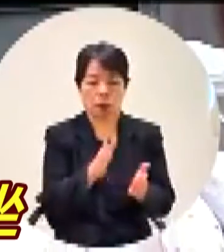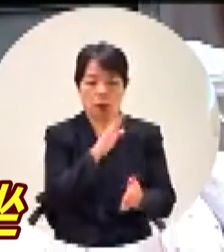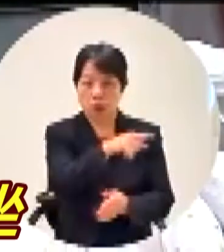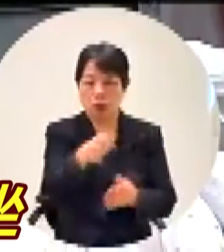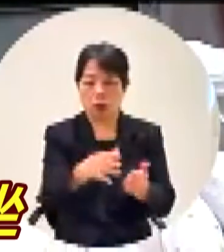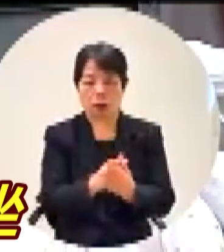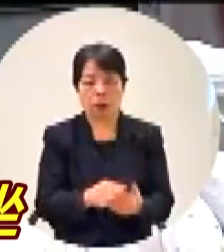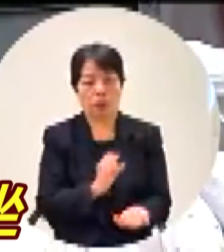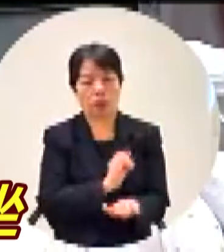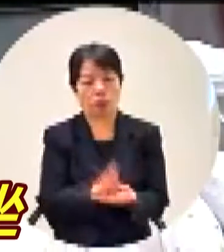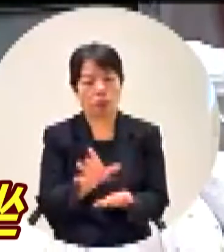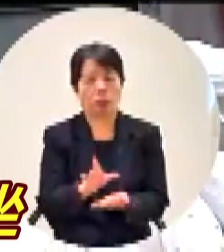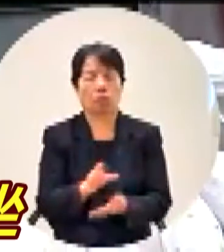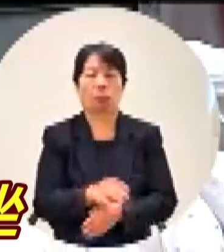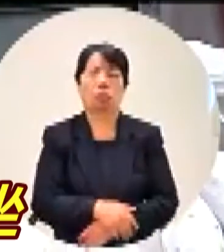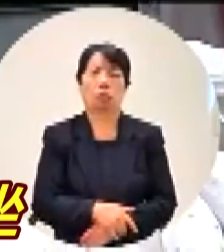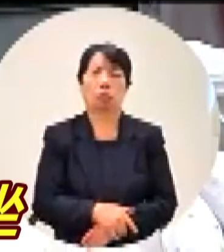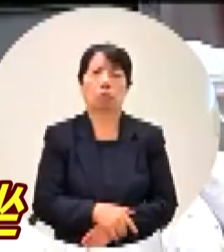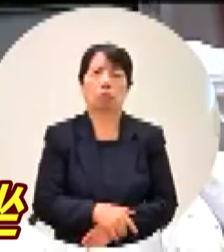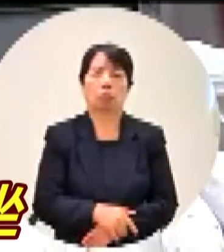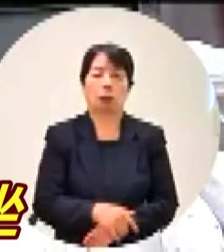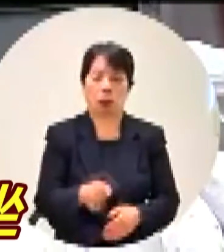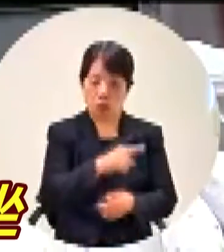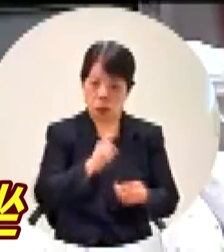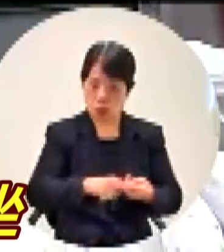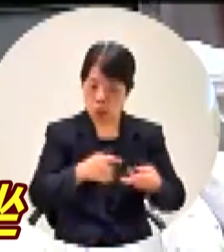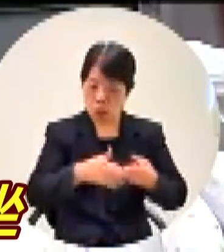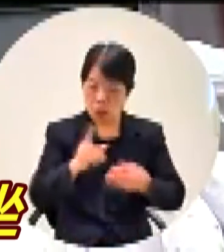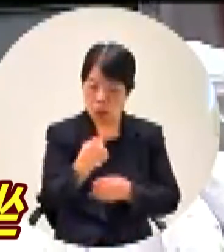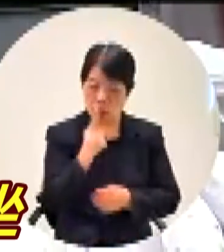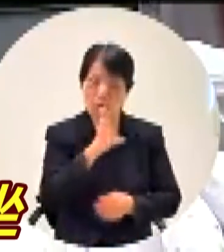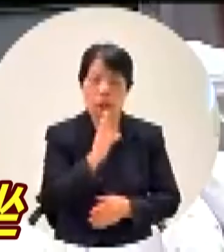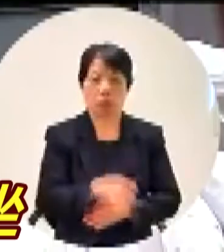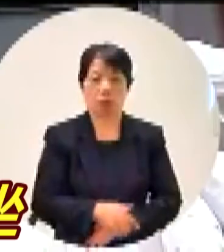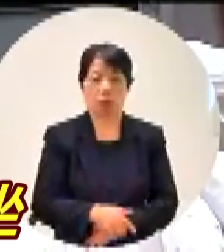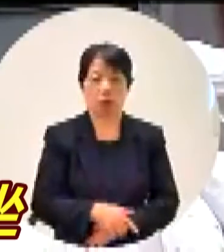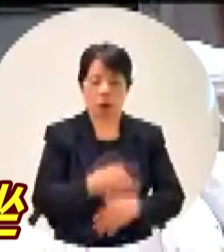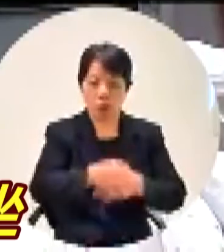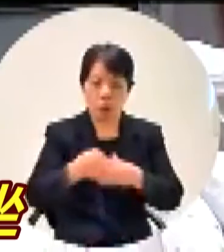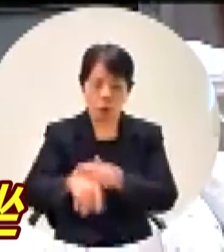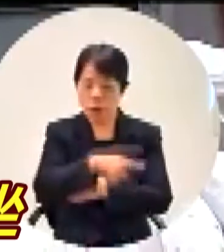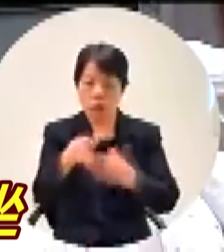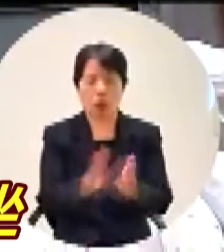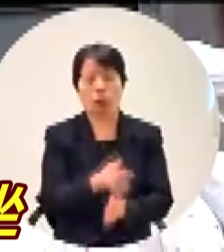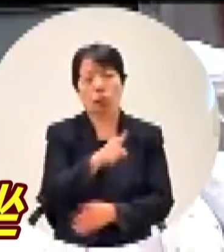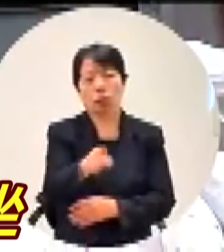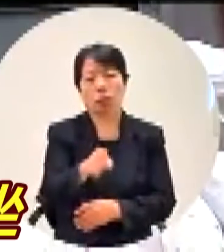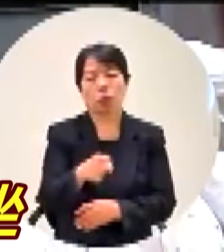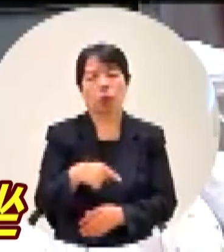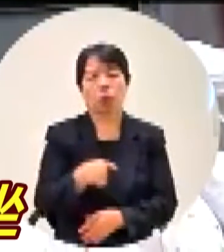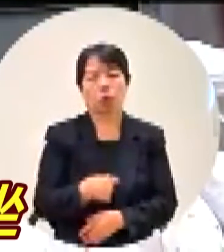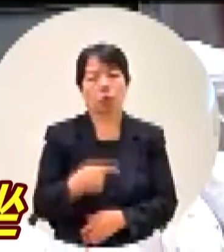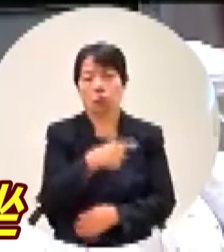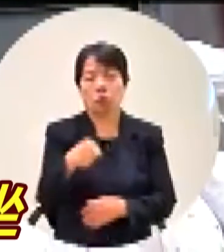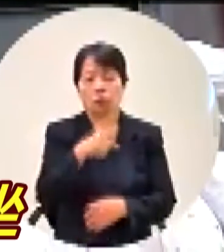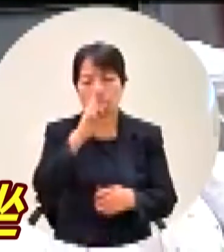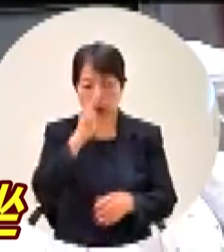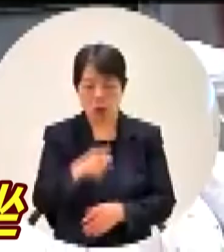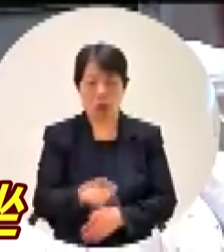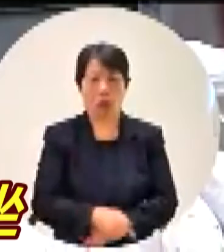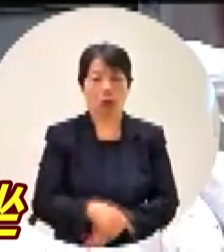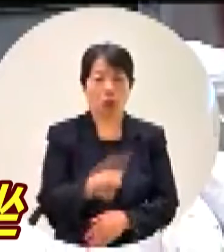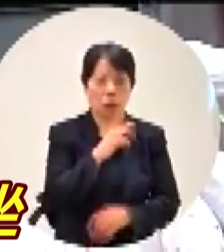的。那他主要原因，千错万错都是别人的错，就像你说，千错万错都是马英九的